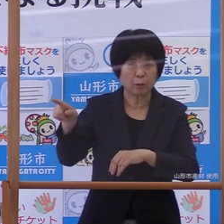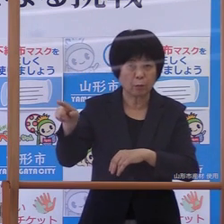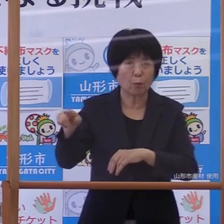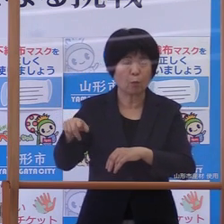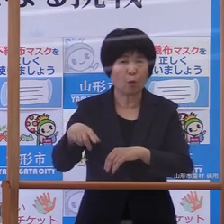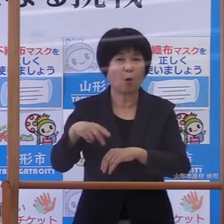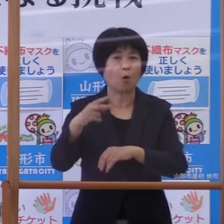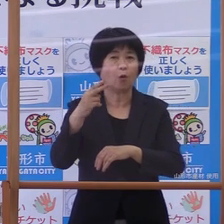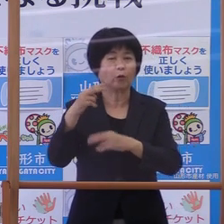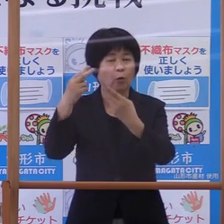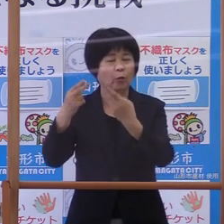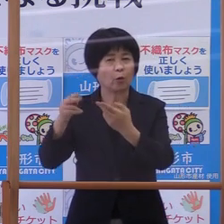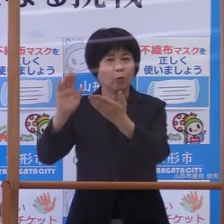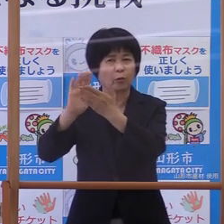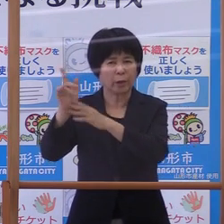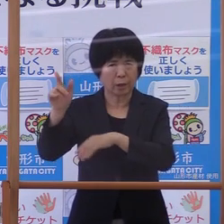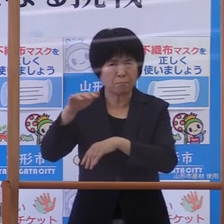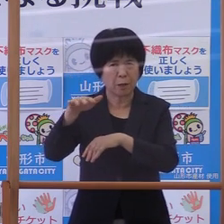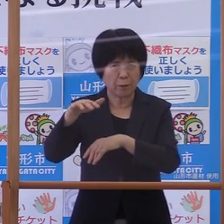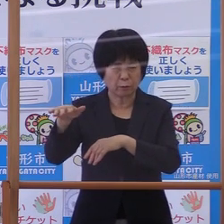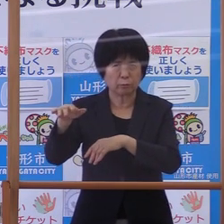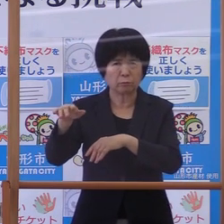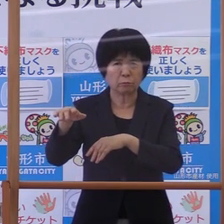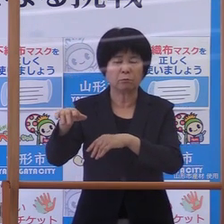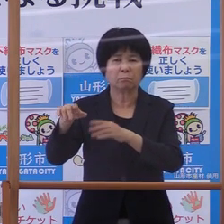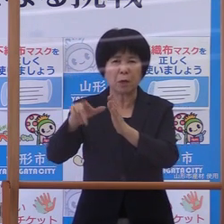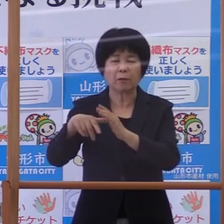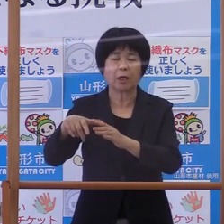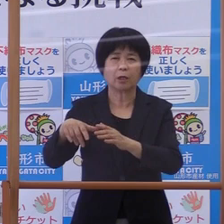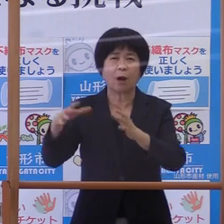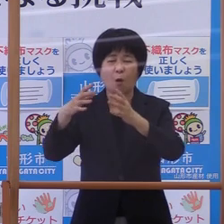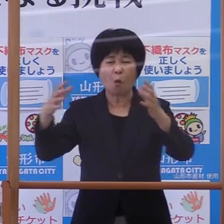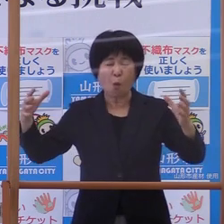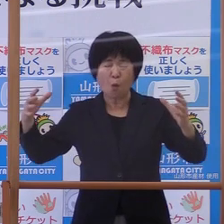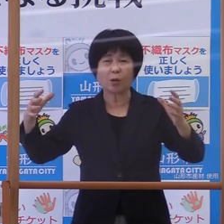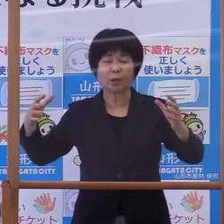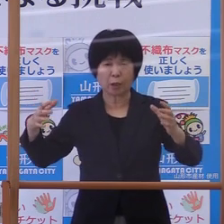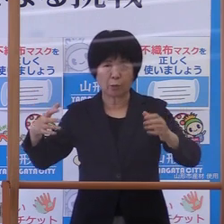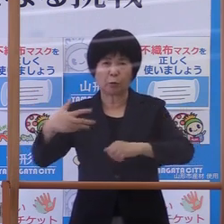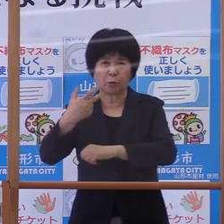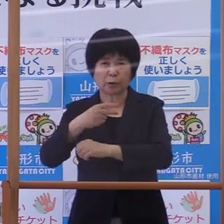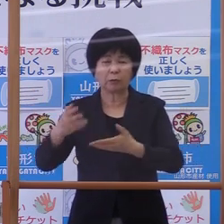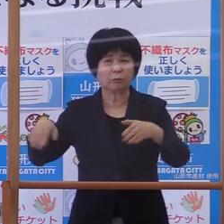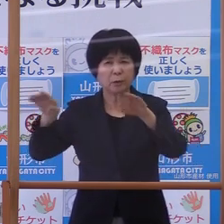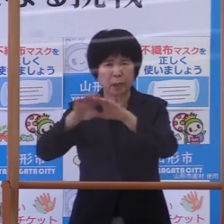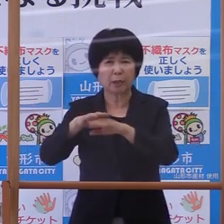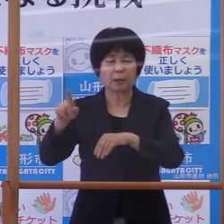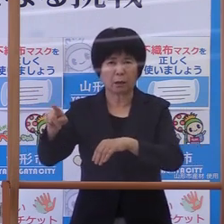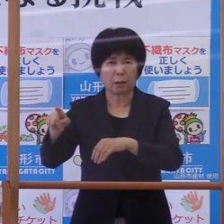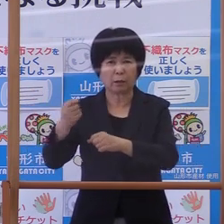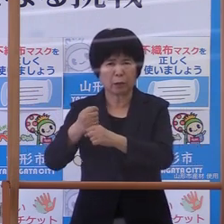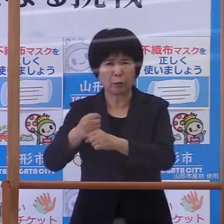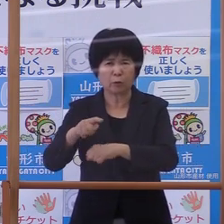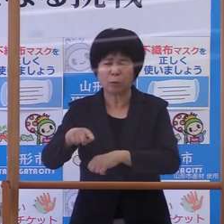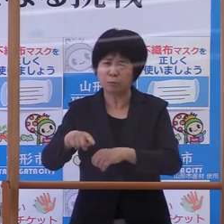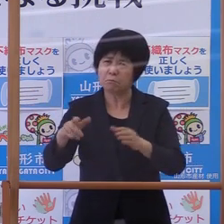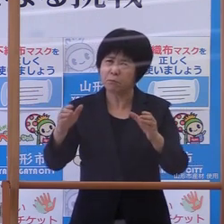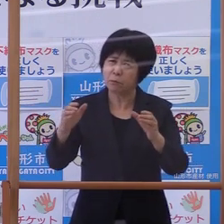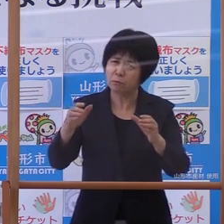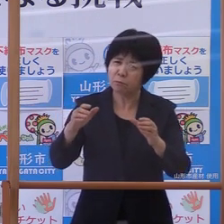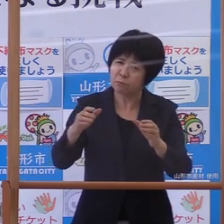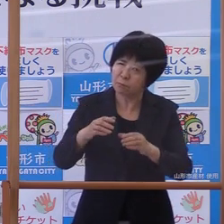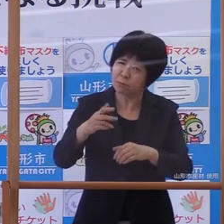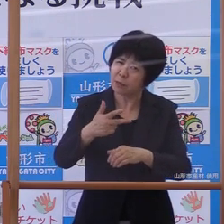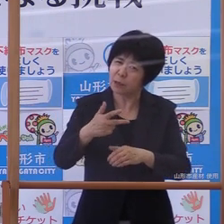レベルでないとですね、なかなかいった大規模接種センターのようなものを設けるのは難しい状況なのかなと見てて感じるんですけれども